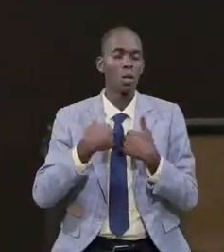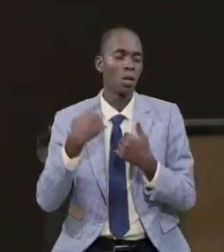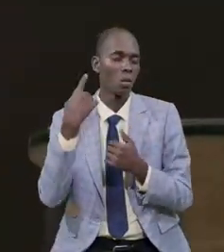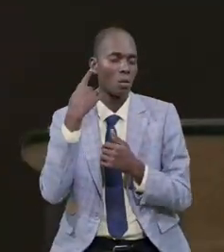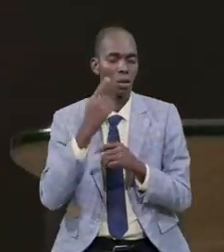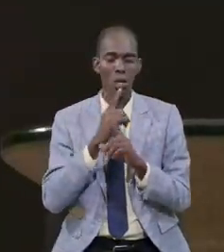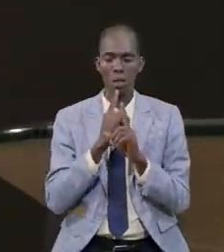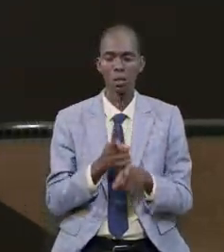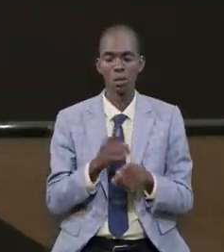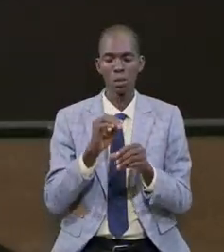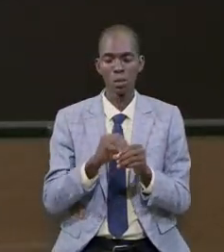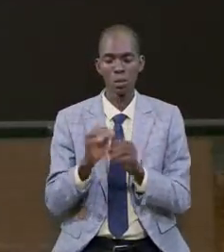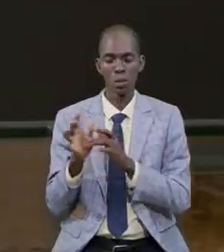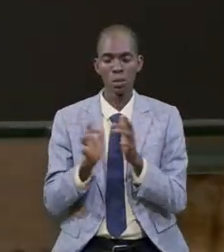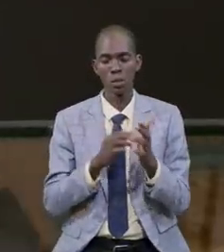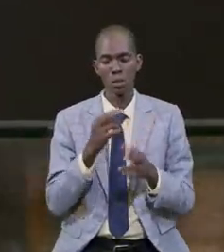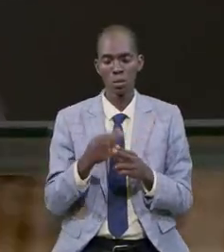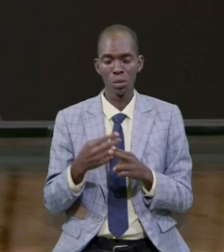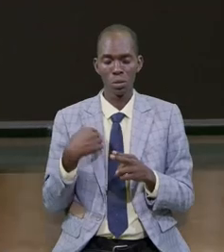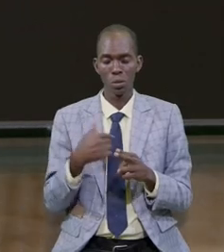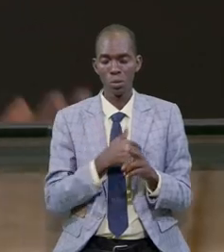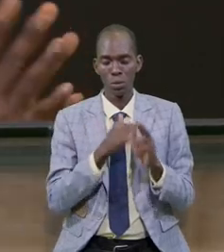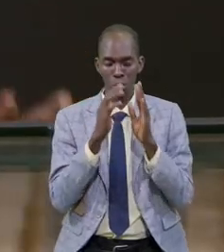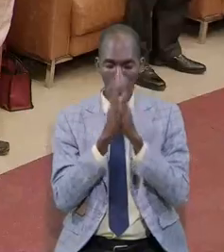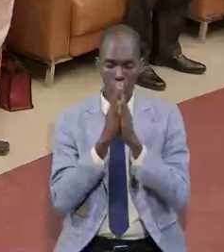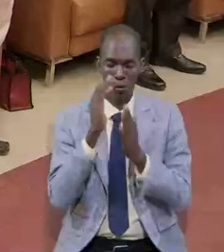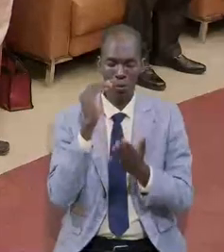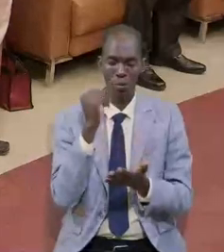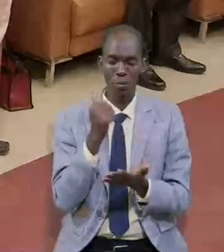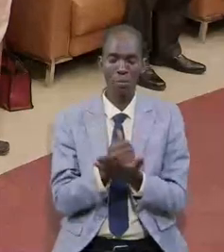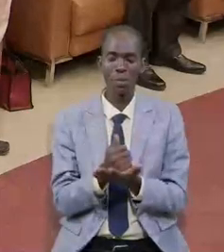exaucés. Au nom de Jésus, nous prions.